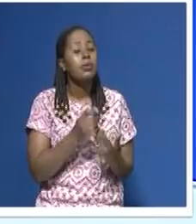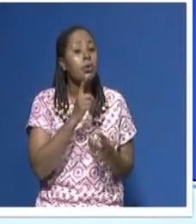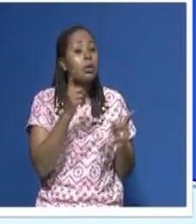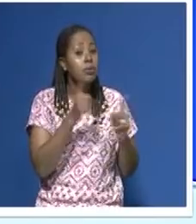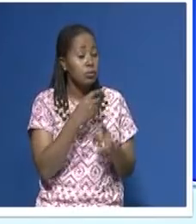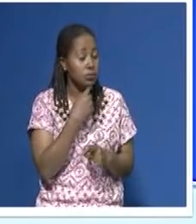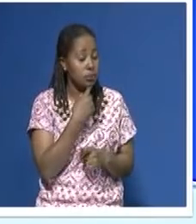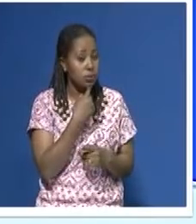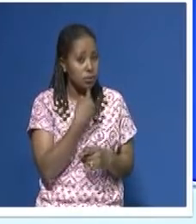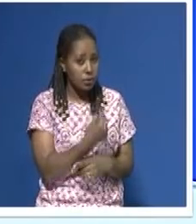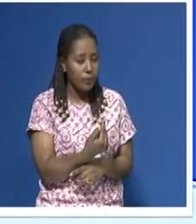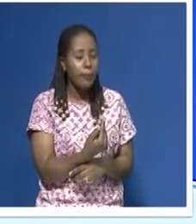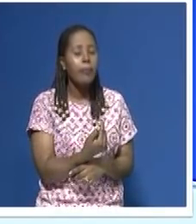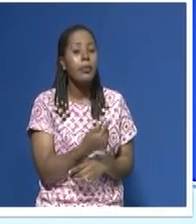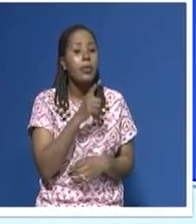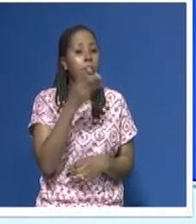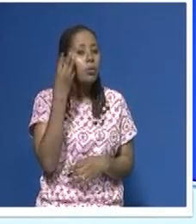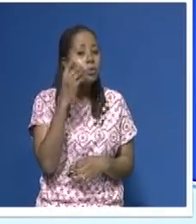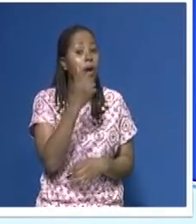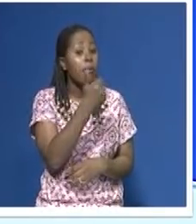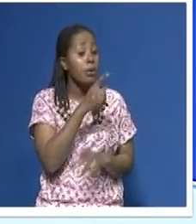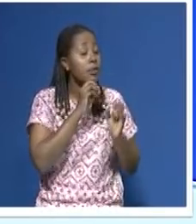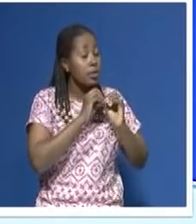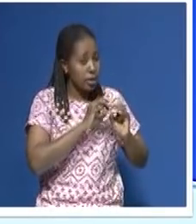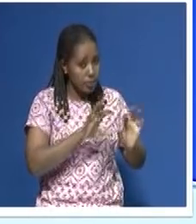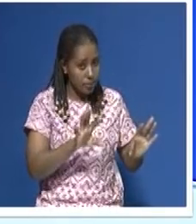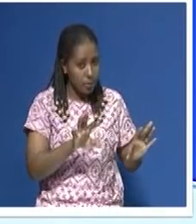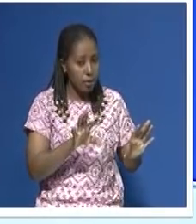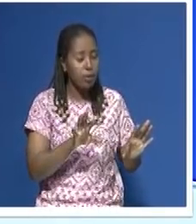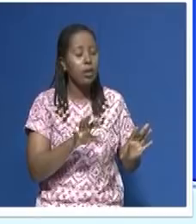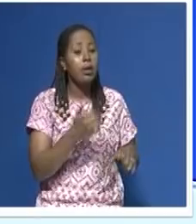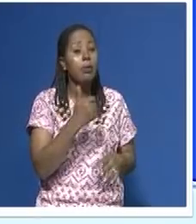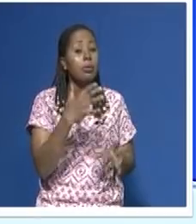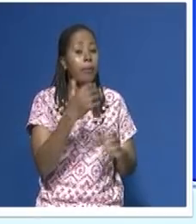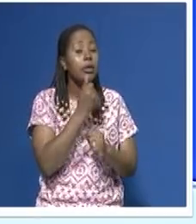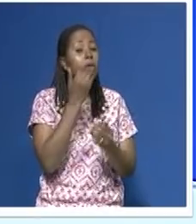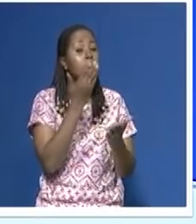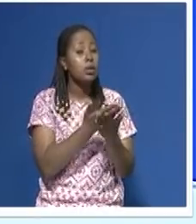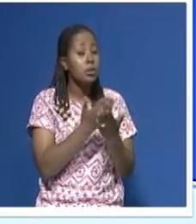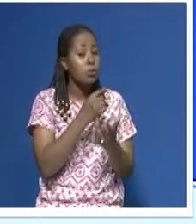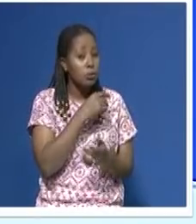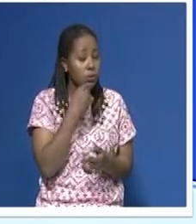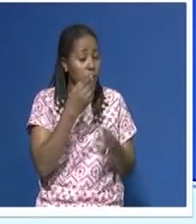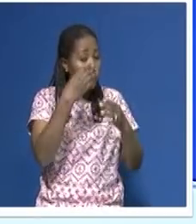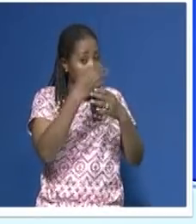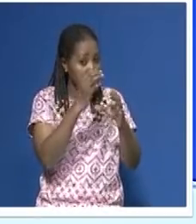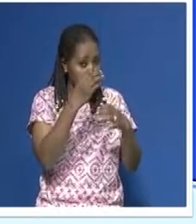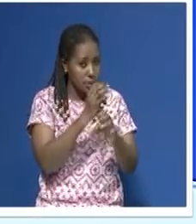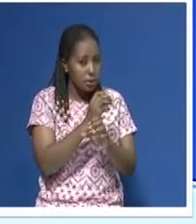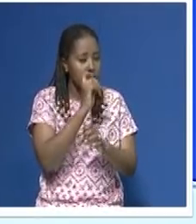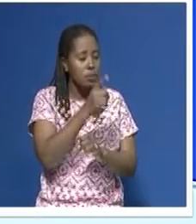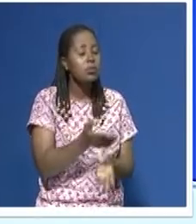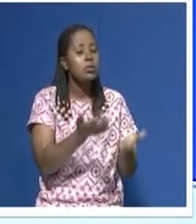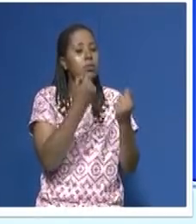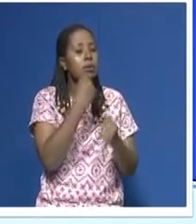Kwa kifupi ni kwamba huu ugonjwa bado ni mpya na hatujapata ushahidi wa kutosha wa kisayansi